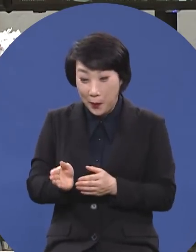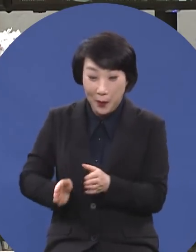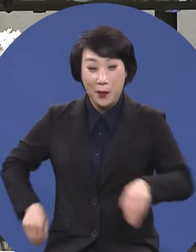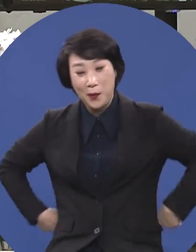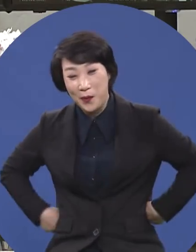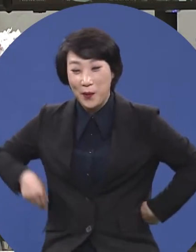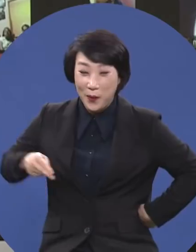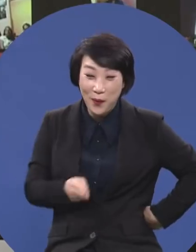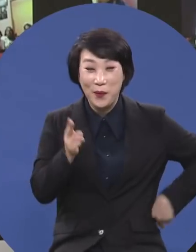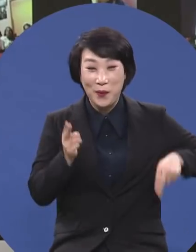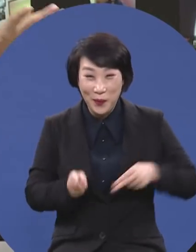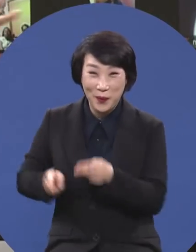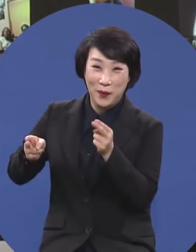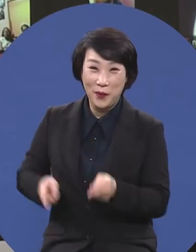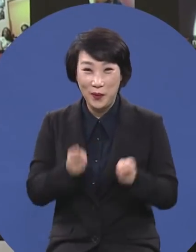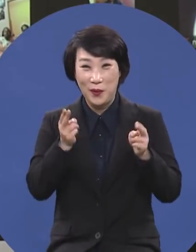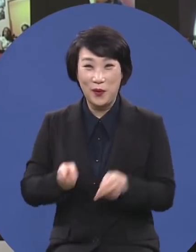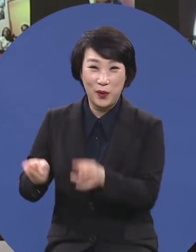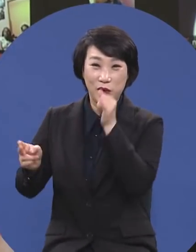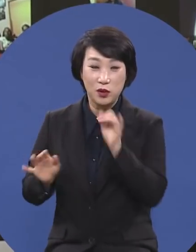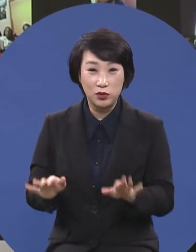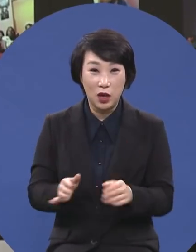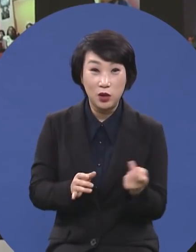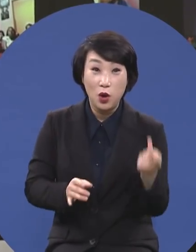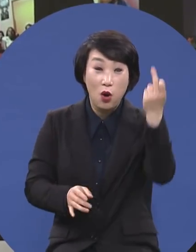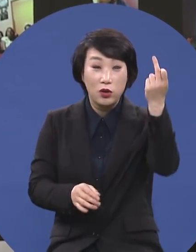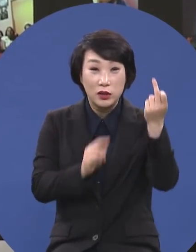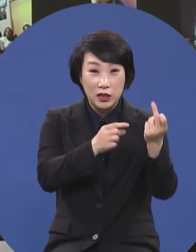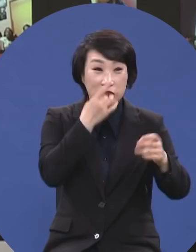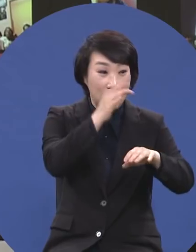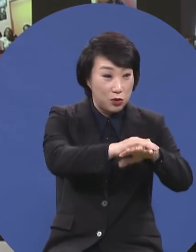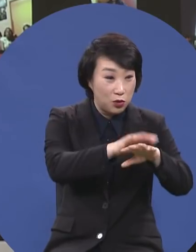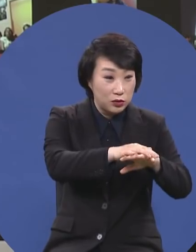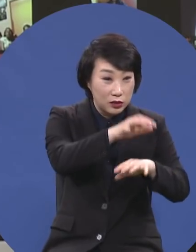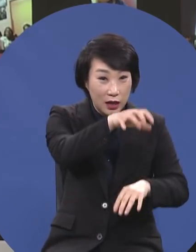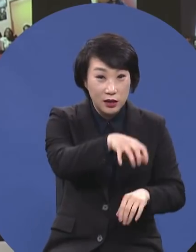근데 형님이 눈빼면서 이제